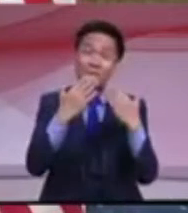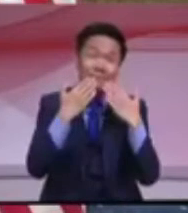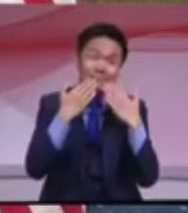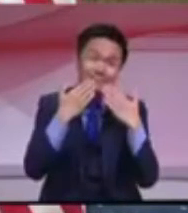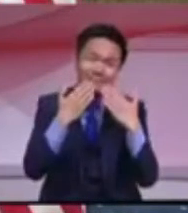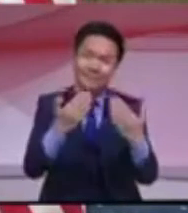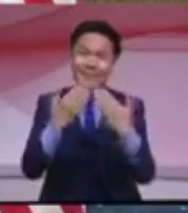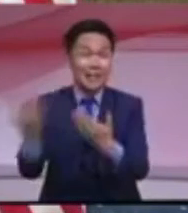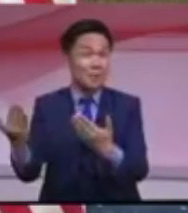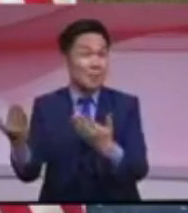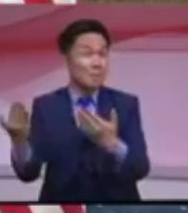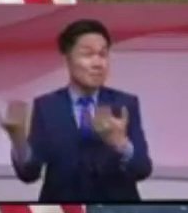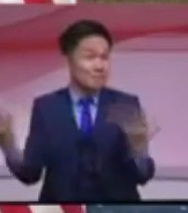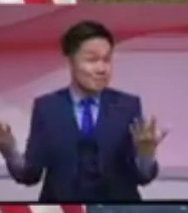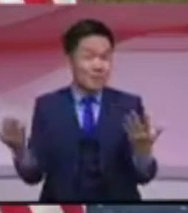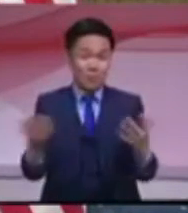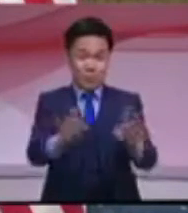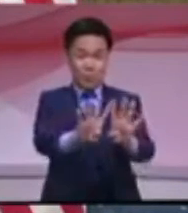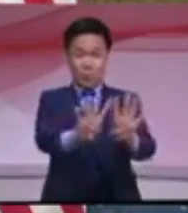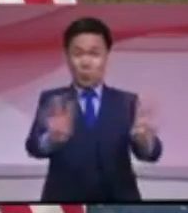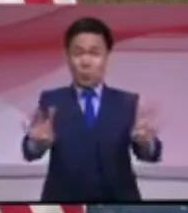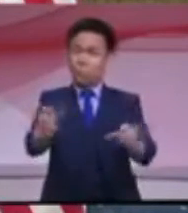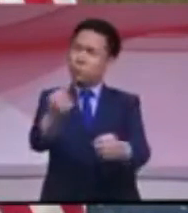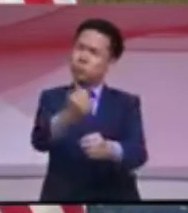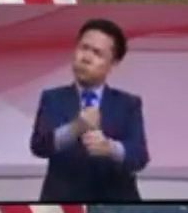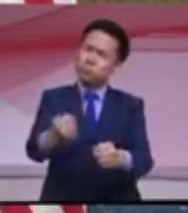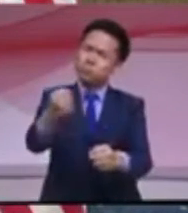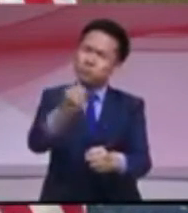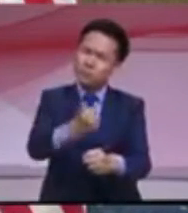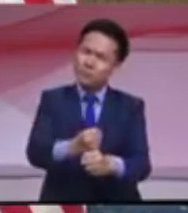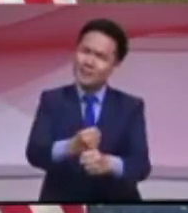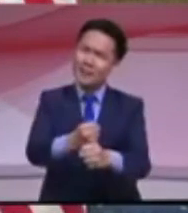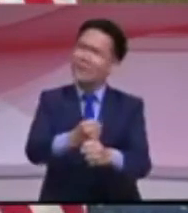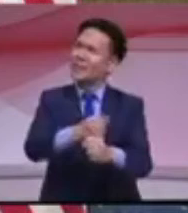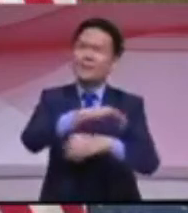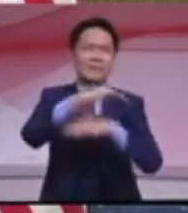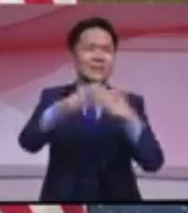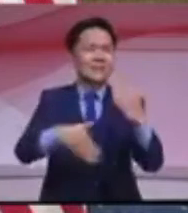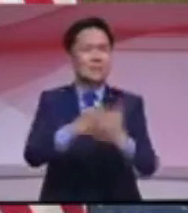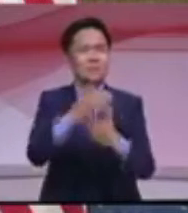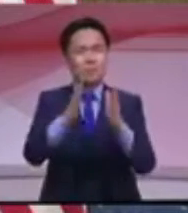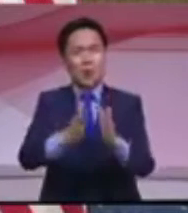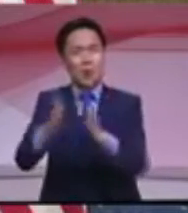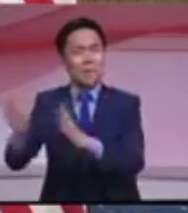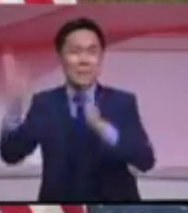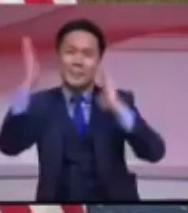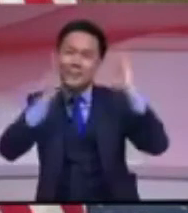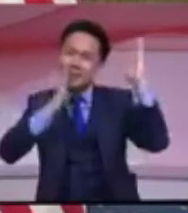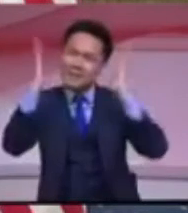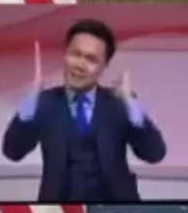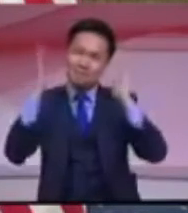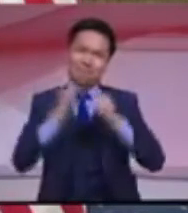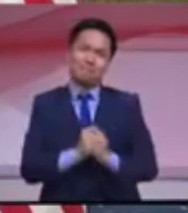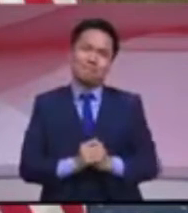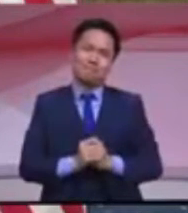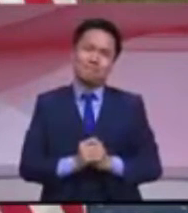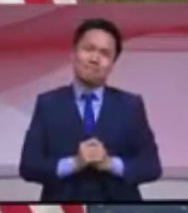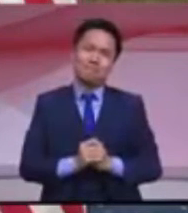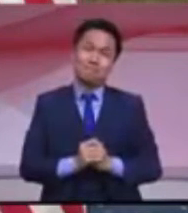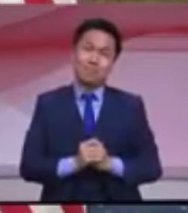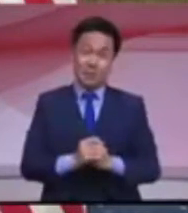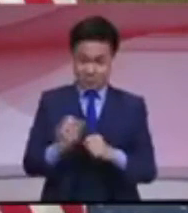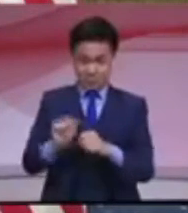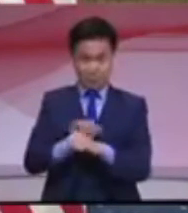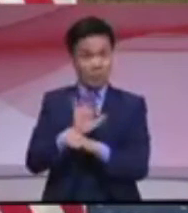kasih kepada para petugas barisan hadapan dan seluruh rakyat Indonesia Hai wabah ini